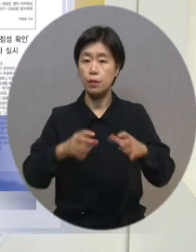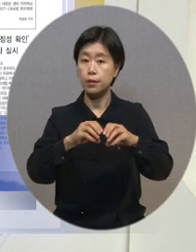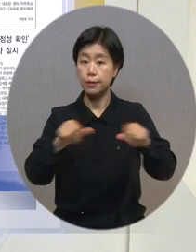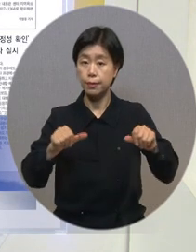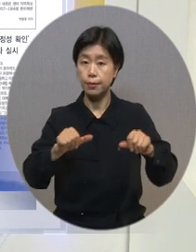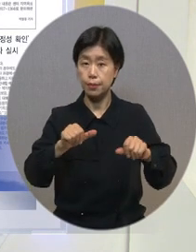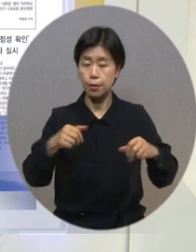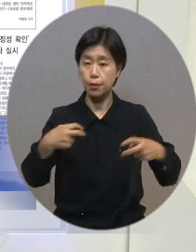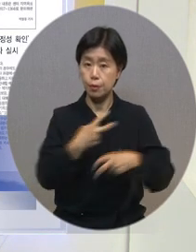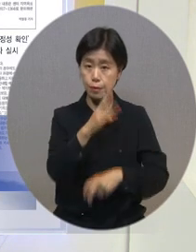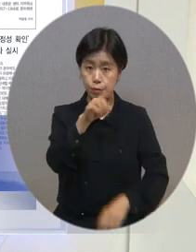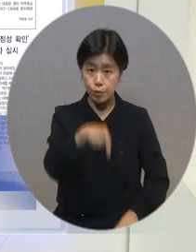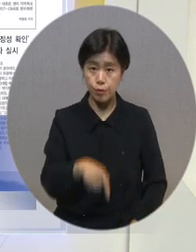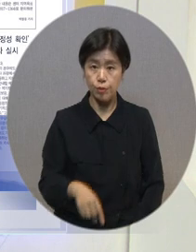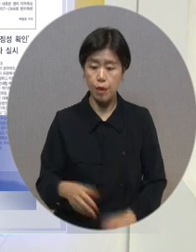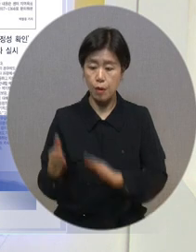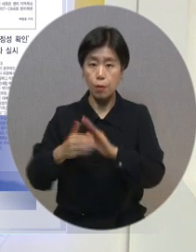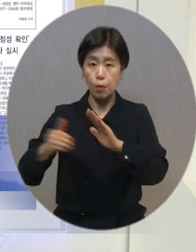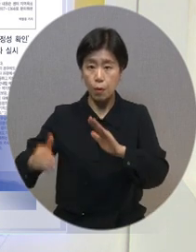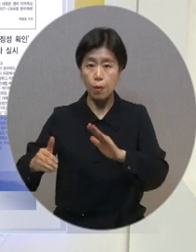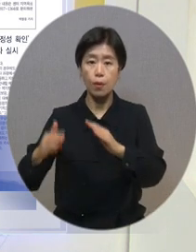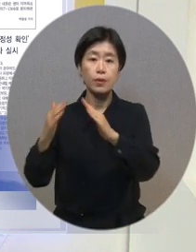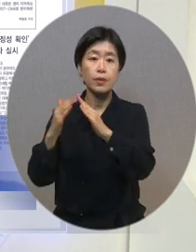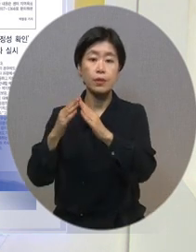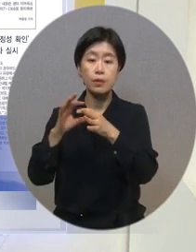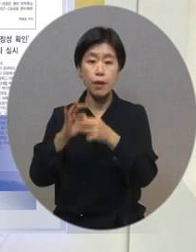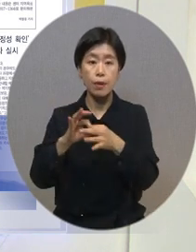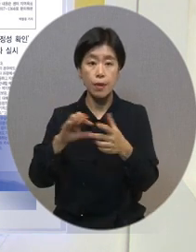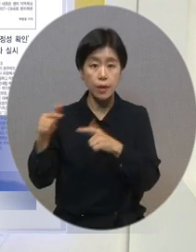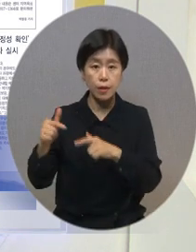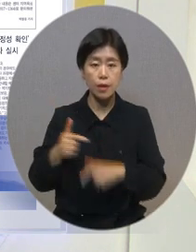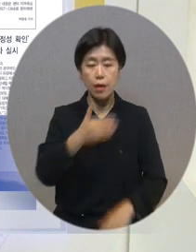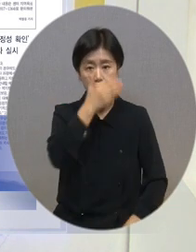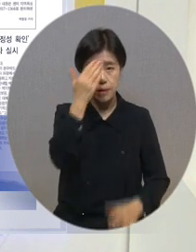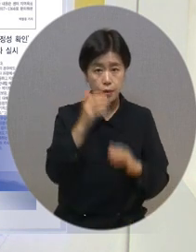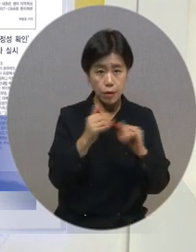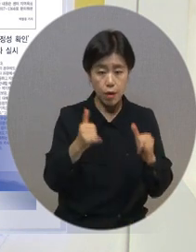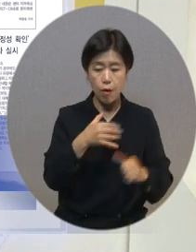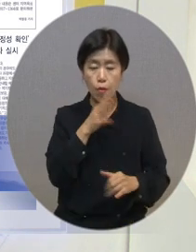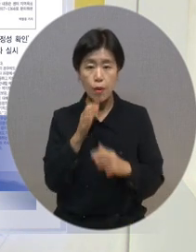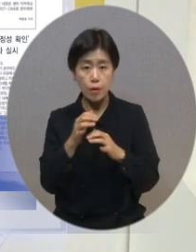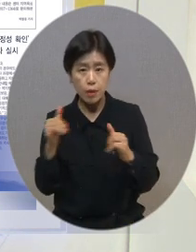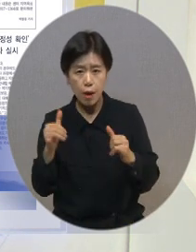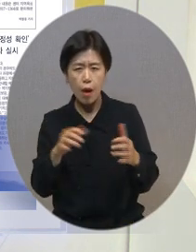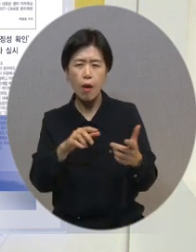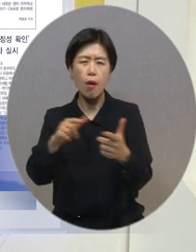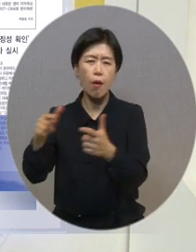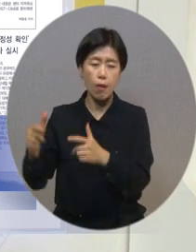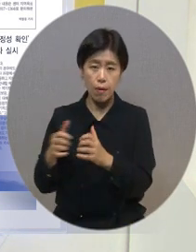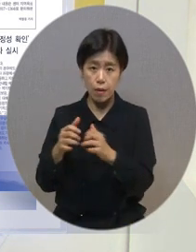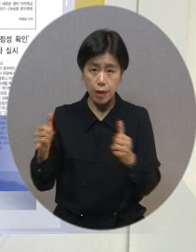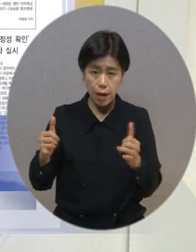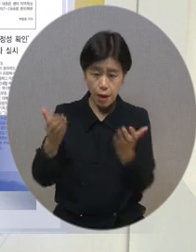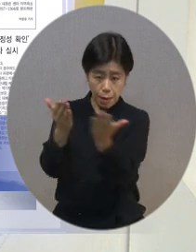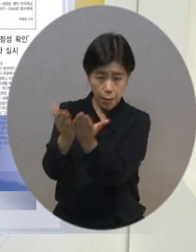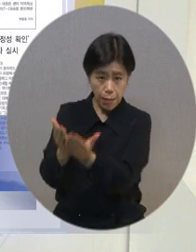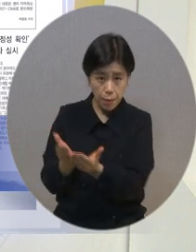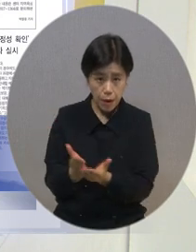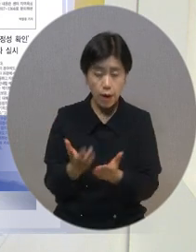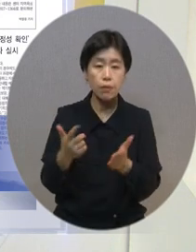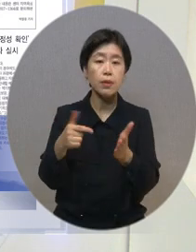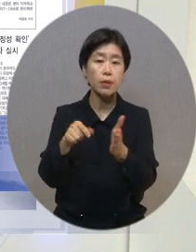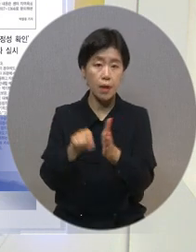국토교통부가 공공주택 사업자를 대상으로 청년과 고령자 등이 다양한 계층에 특성에 맞춘 수요자